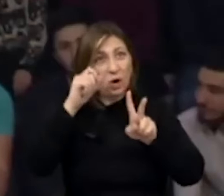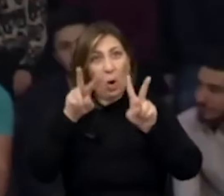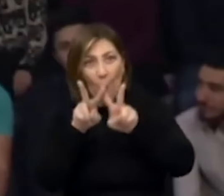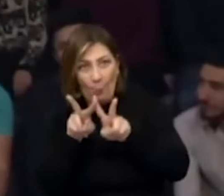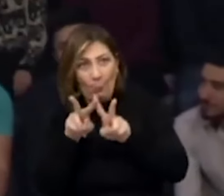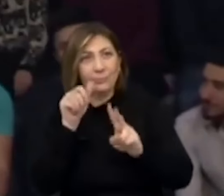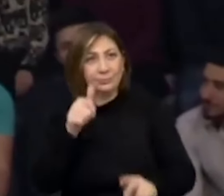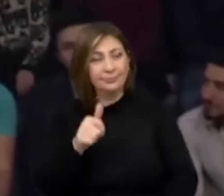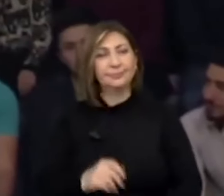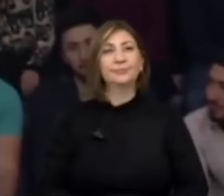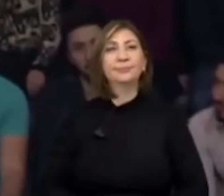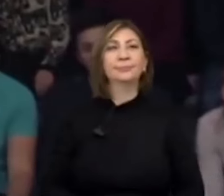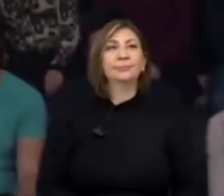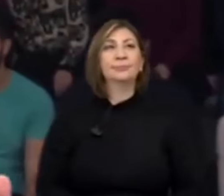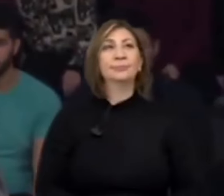@eceseçkin.com.